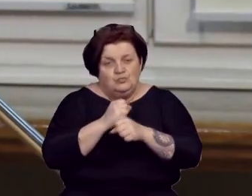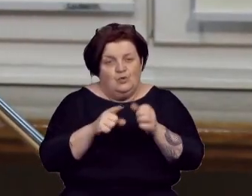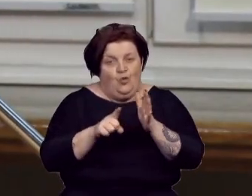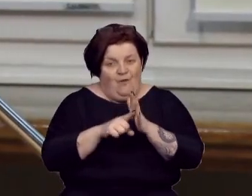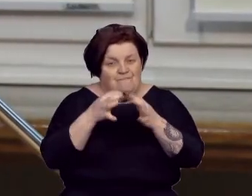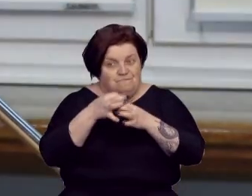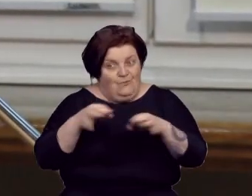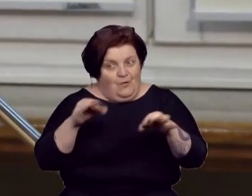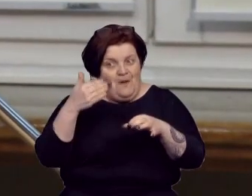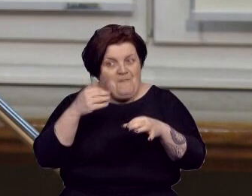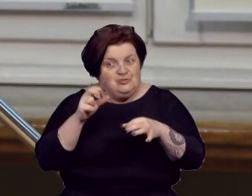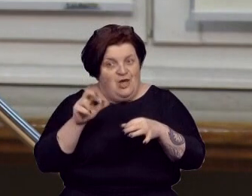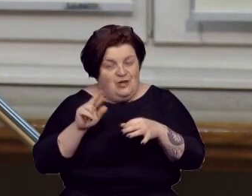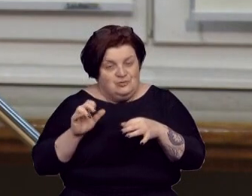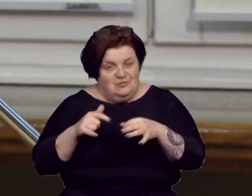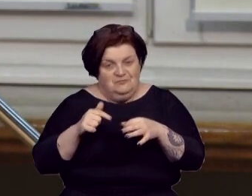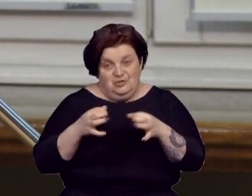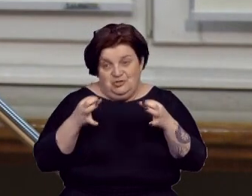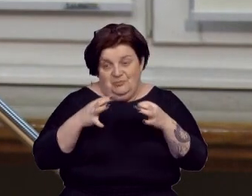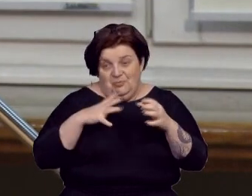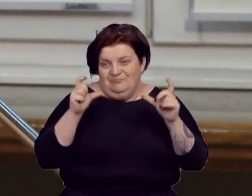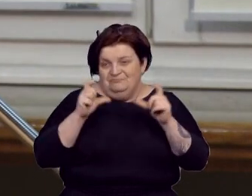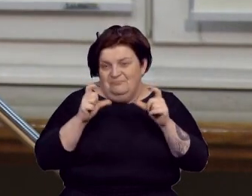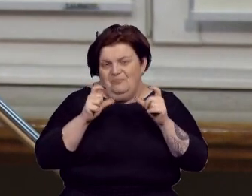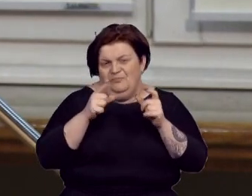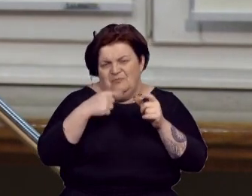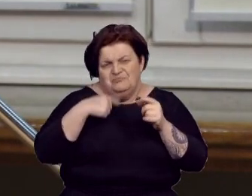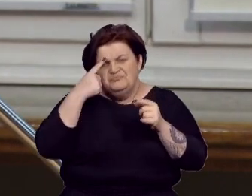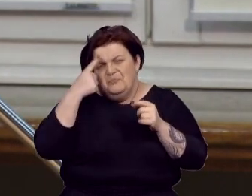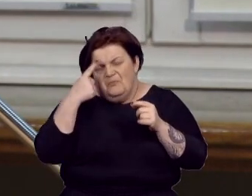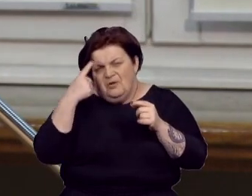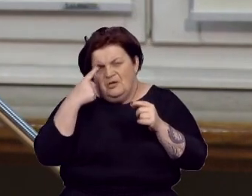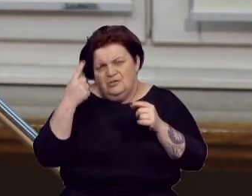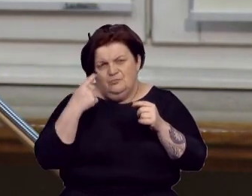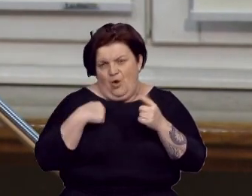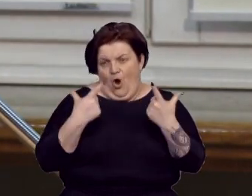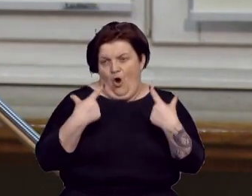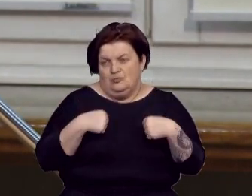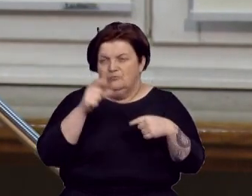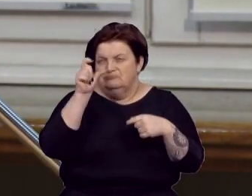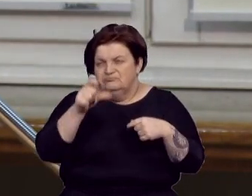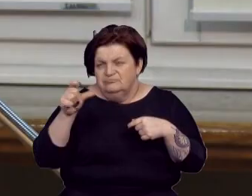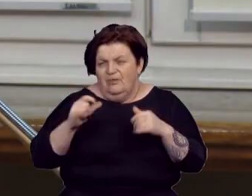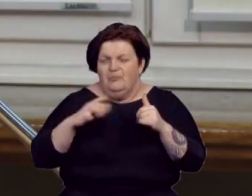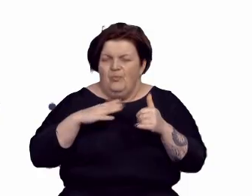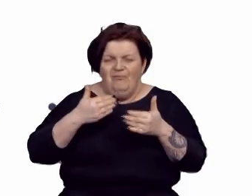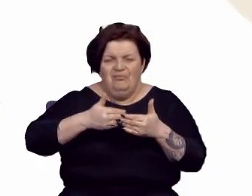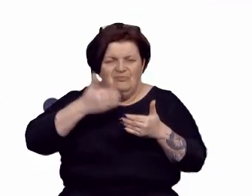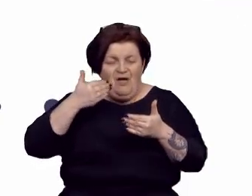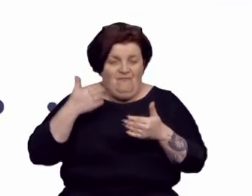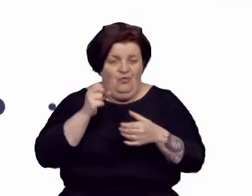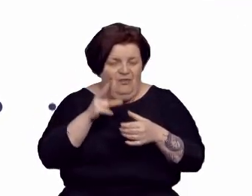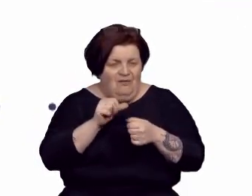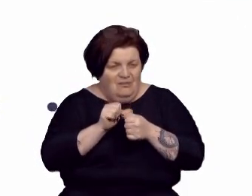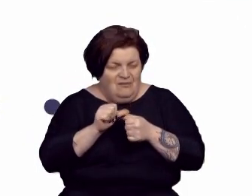do macierzy. W dzisiejszych obchodach wielokrotnie przypominaliśmy sobie osobowości tamtych czasów, bo to